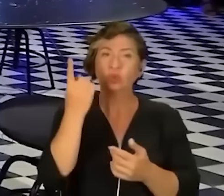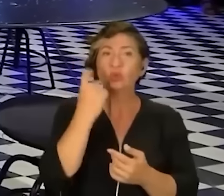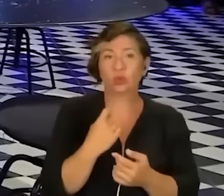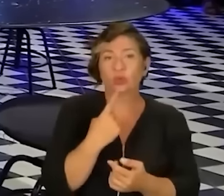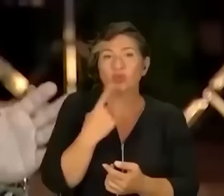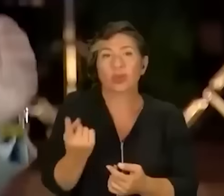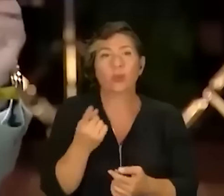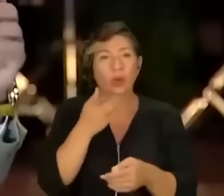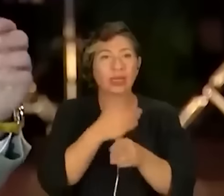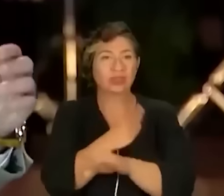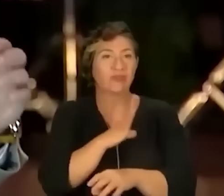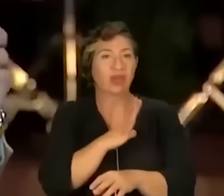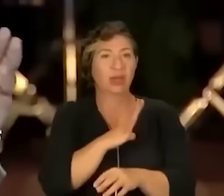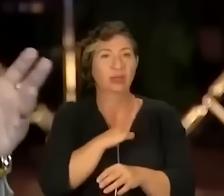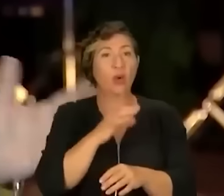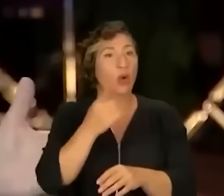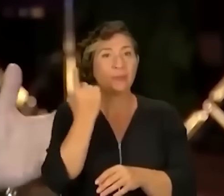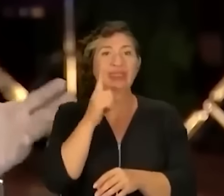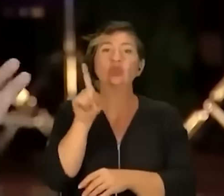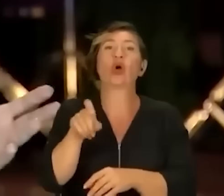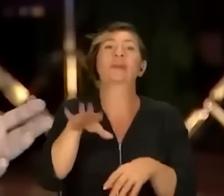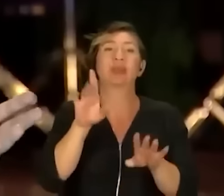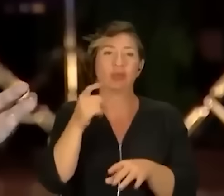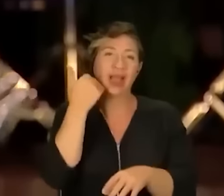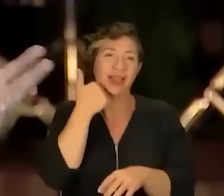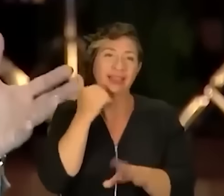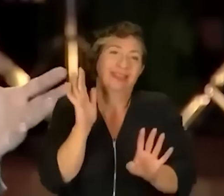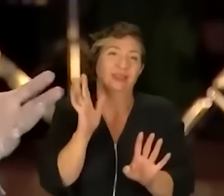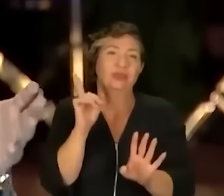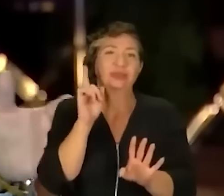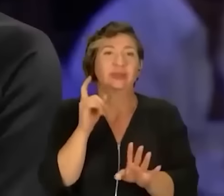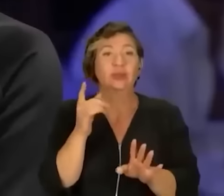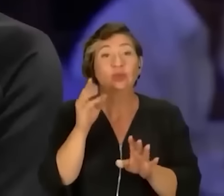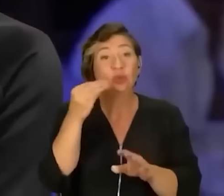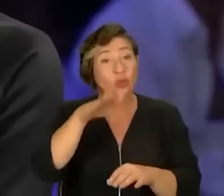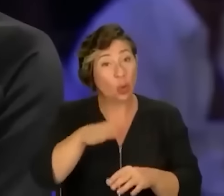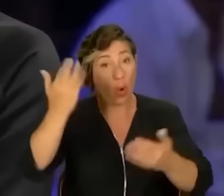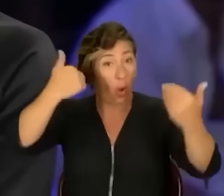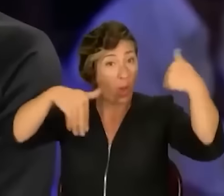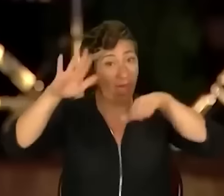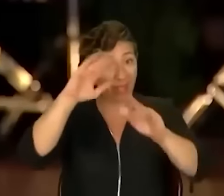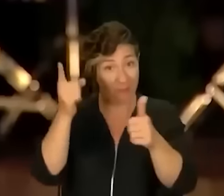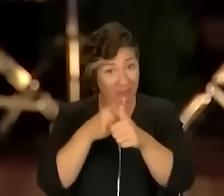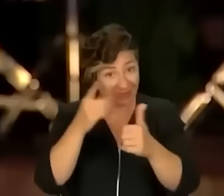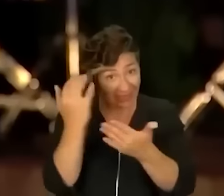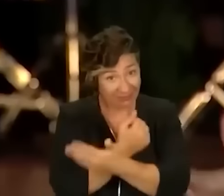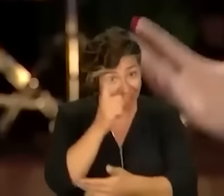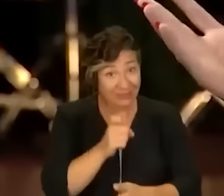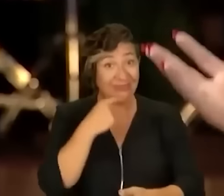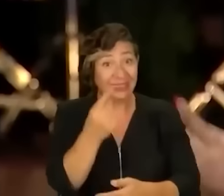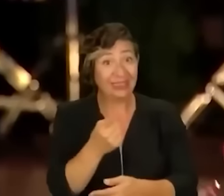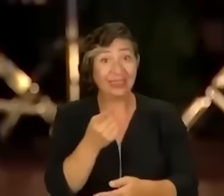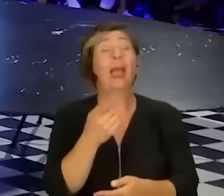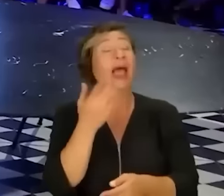sordular, söyledik. Öyle bir gerçek var, evet. Böyle bir soruyu sormadılar. Bu yalan. Sordular, söyledik. Çocukken oryantal birinciliği kazanmışlığınız var